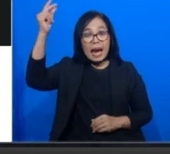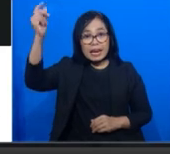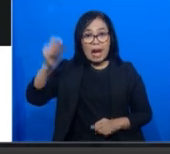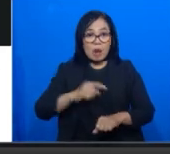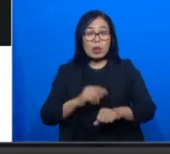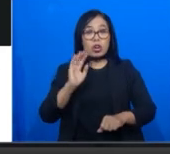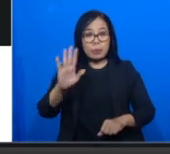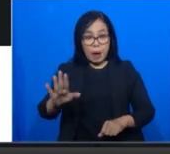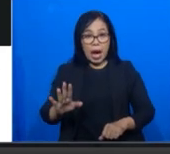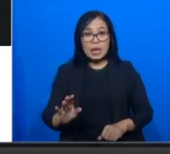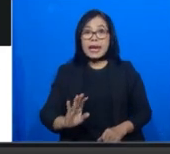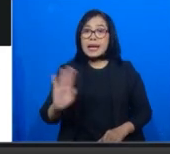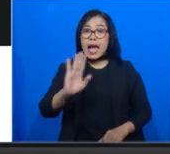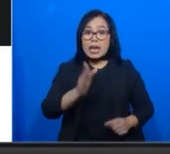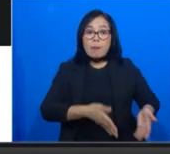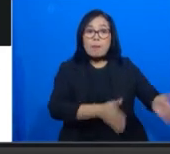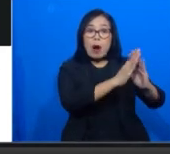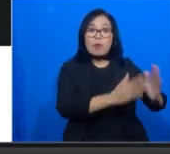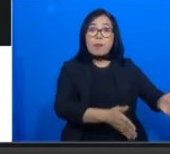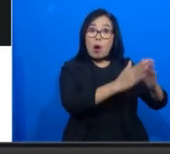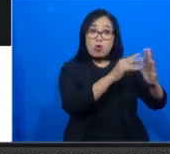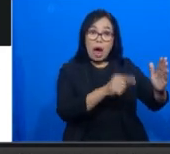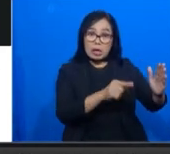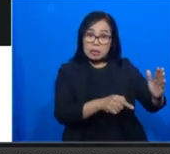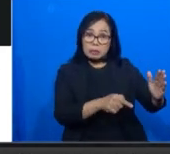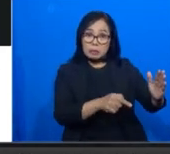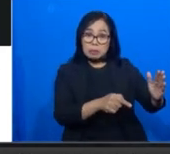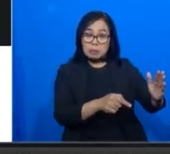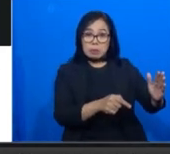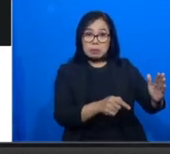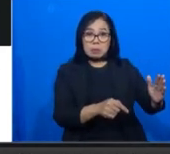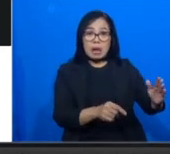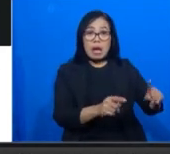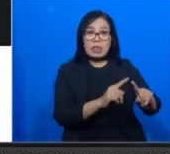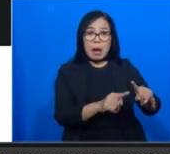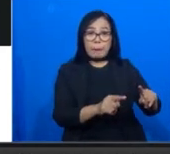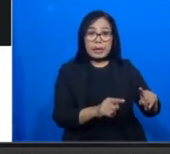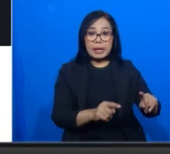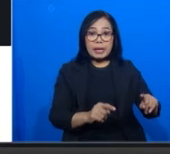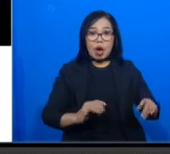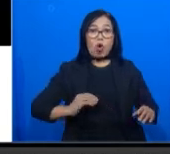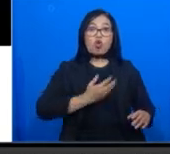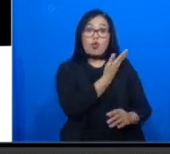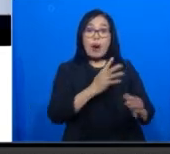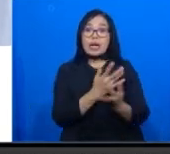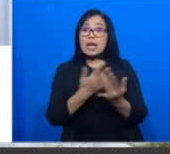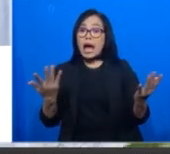bawah. Kepentingan siapa yang diusung? Saya berpikir untuk kepentingan adik-adik yang belum punya rumah.